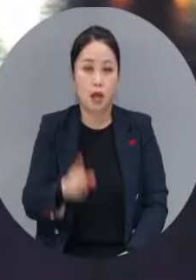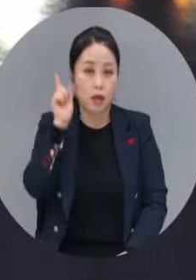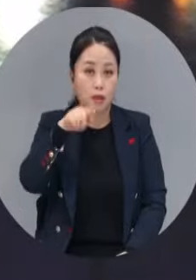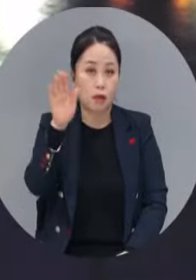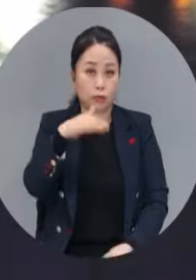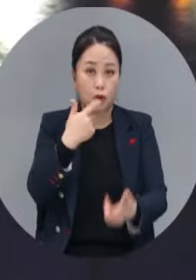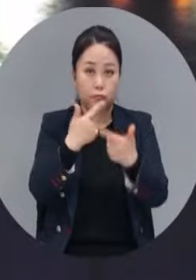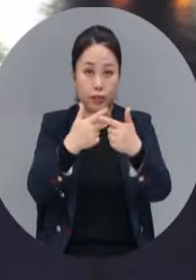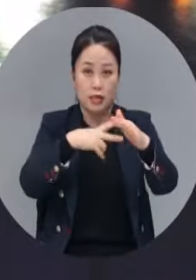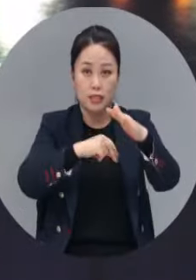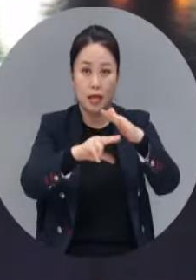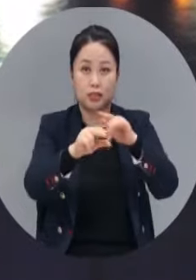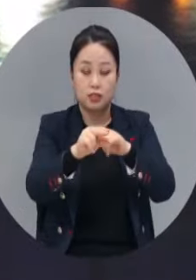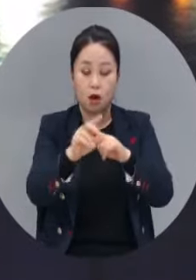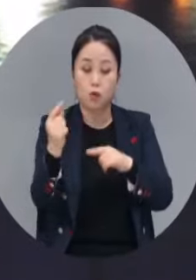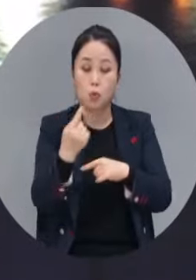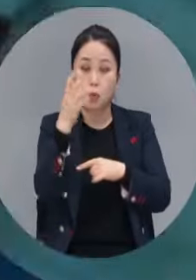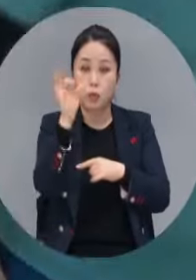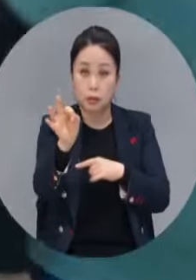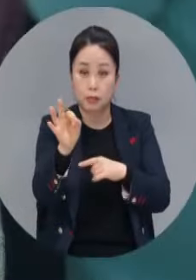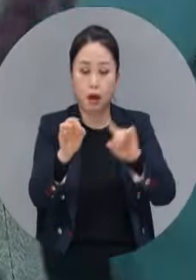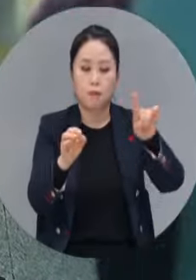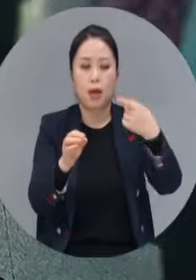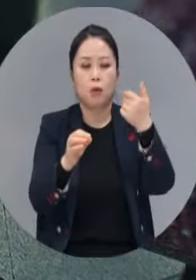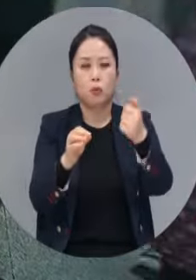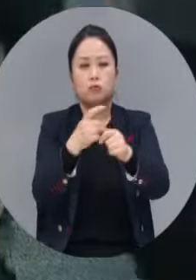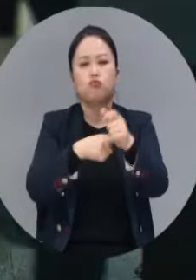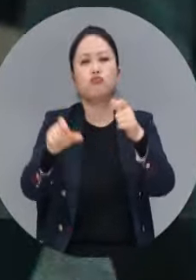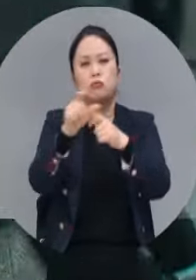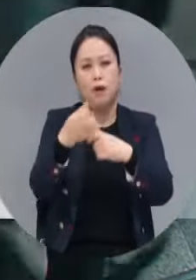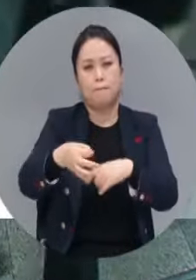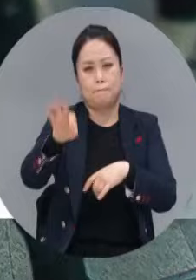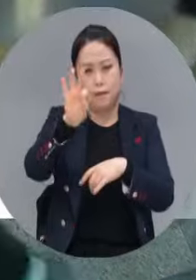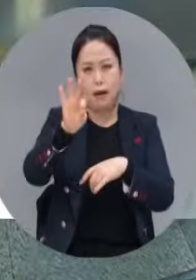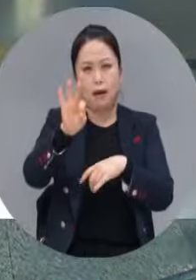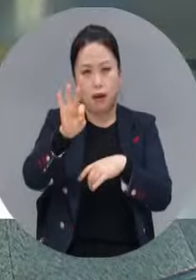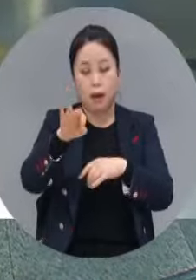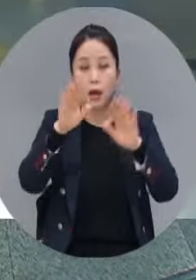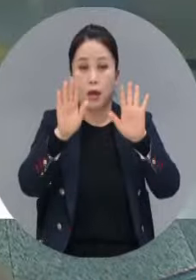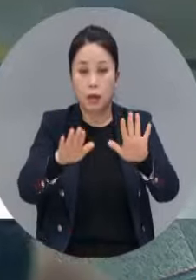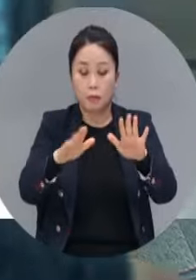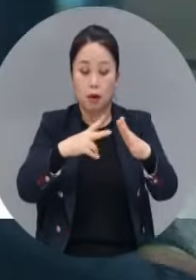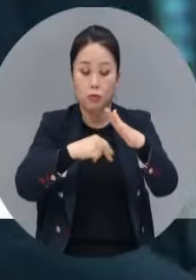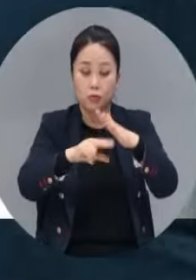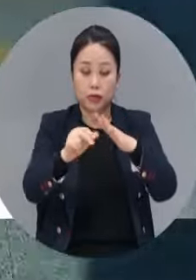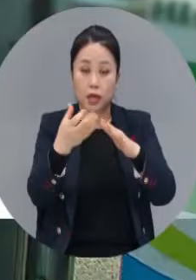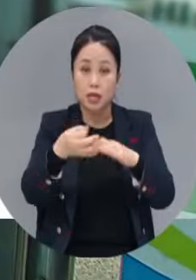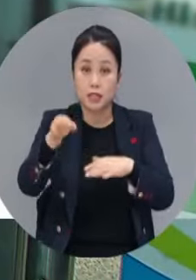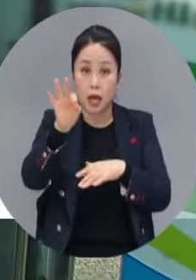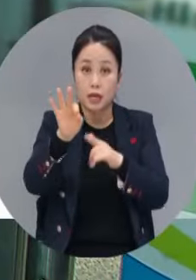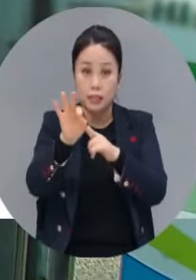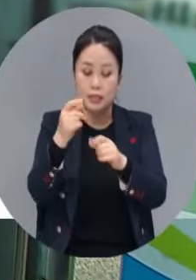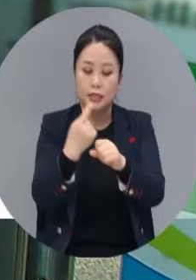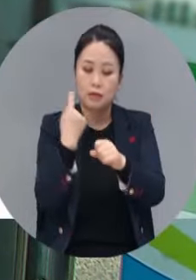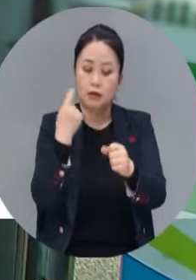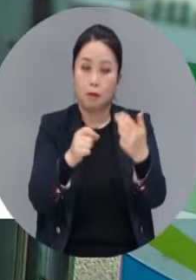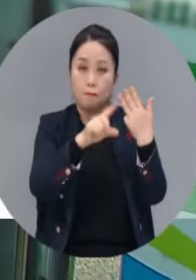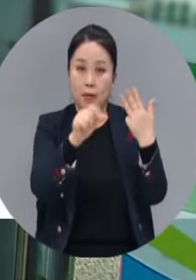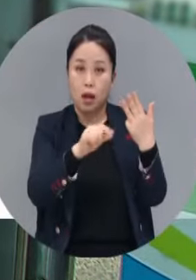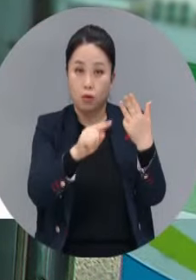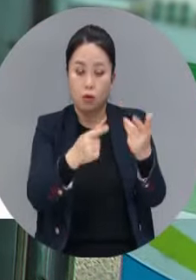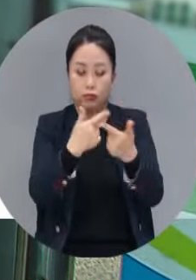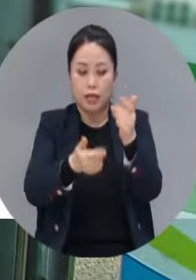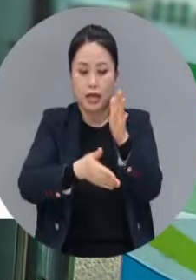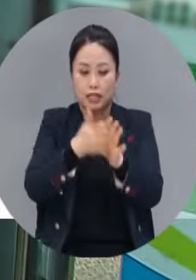내일부터 부산 도시철도 요금이 150원 추가로 오릅니다. 이번 도시철도 요금 인상은 지난해 8월